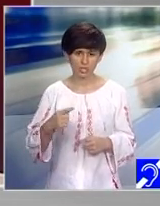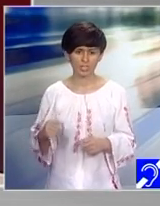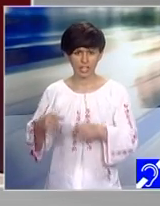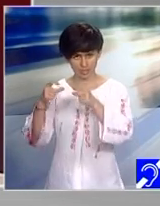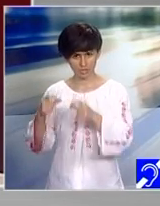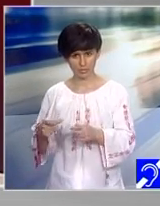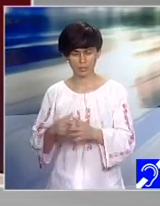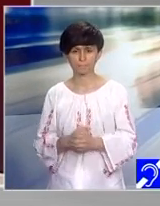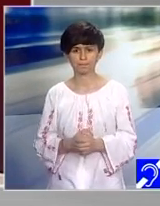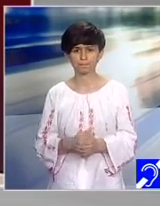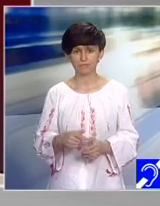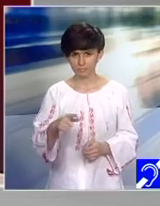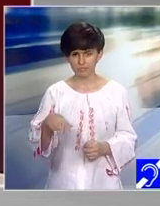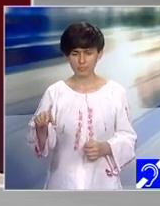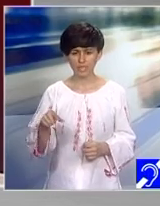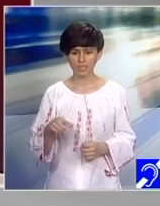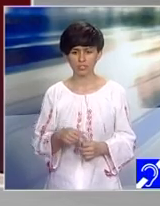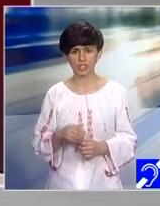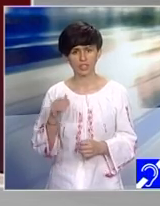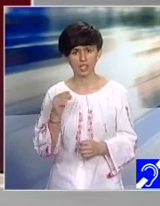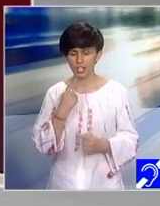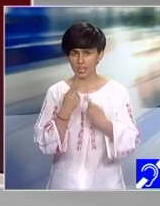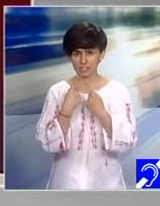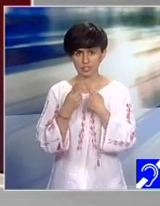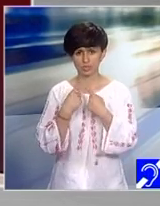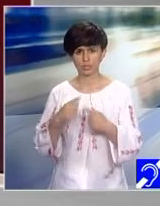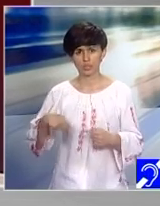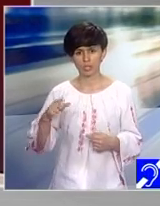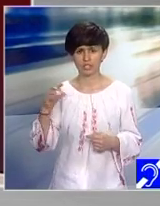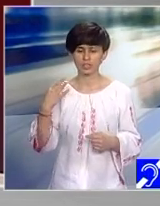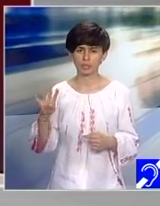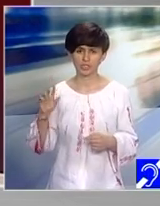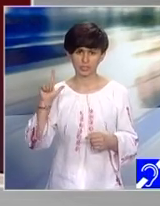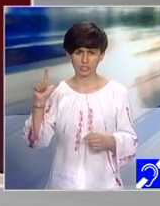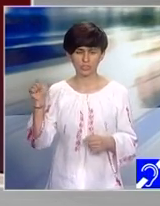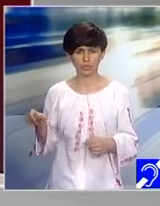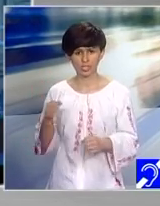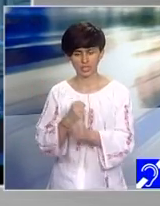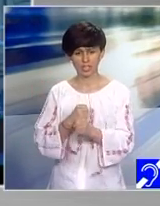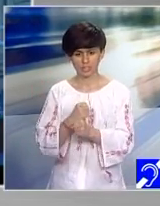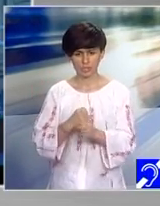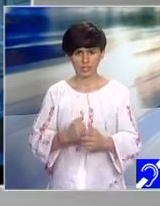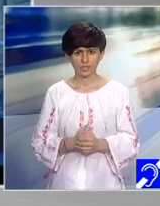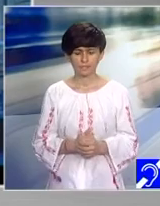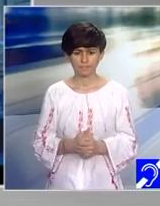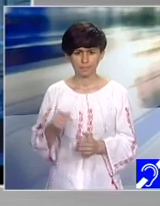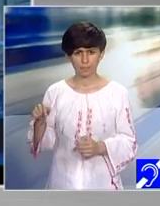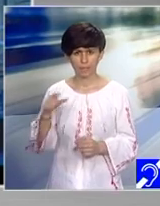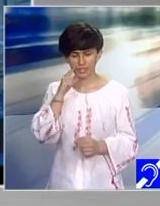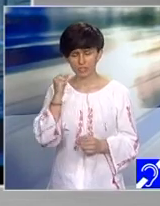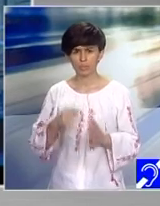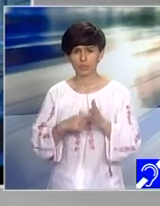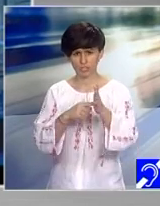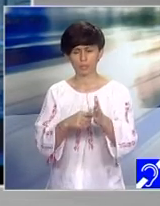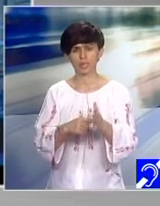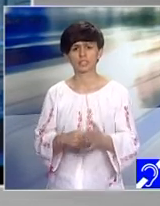încă 42 de experți. Exact. Deci a fost acea conferință, toți acești oameni și-au prezentat lucrări,